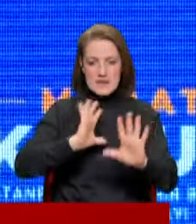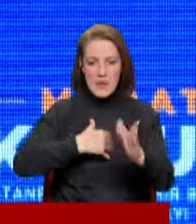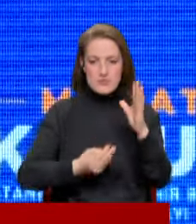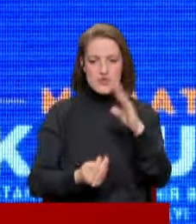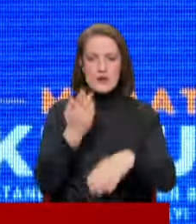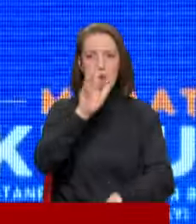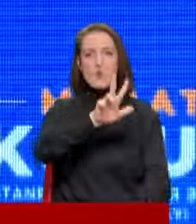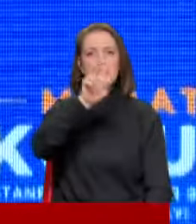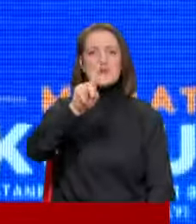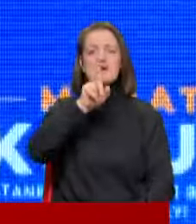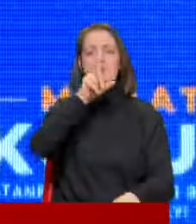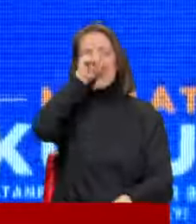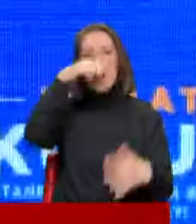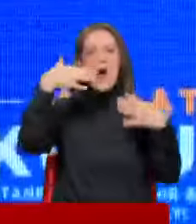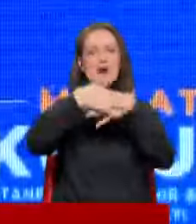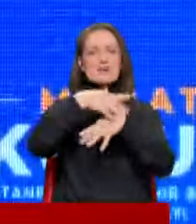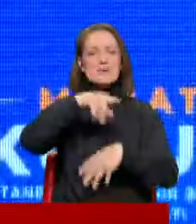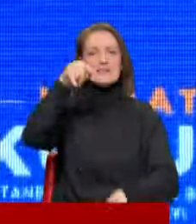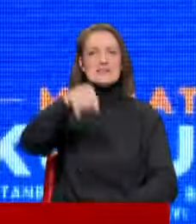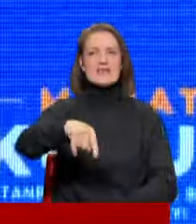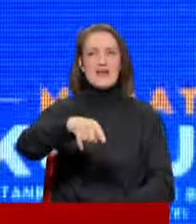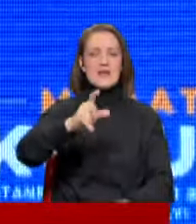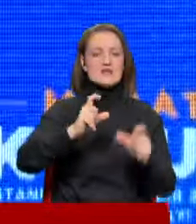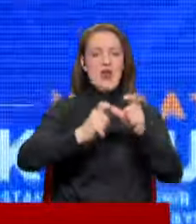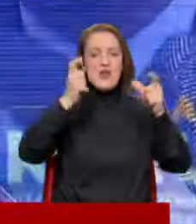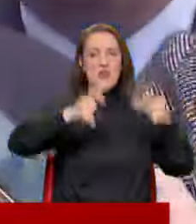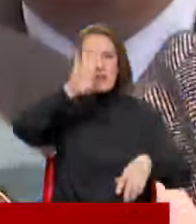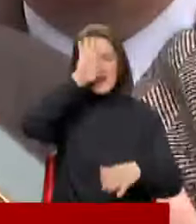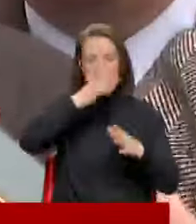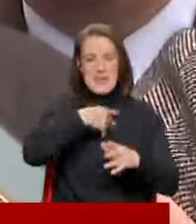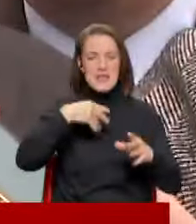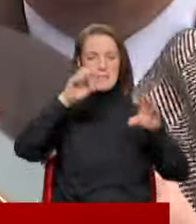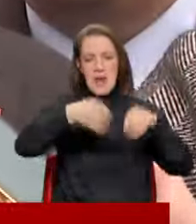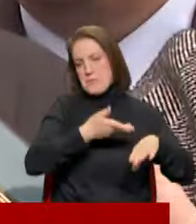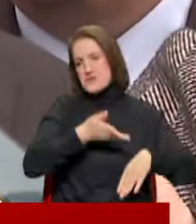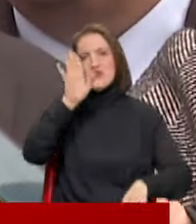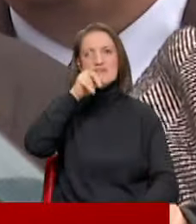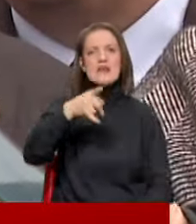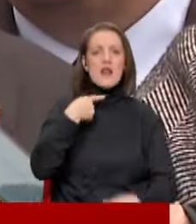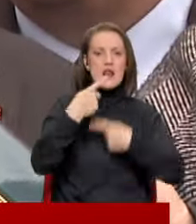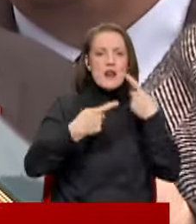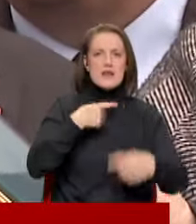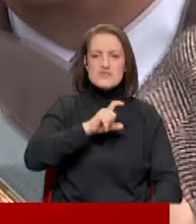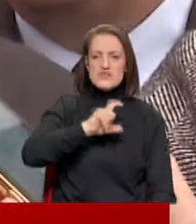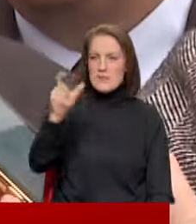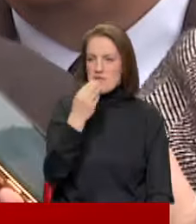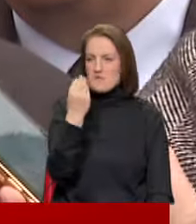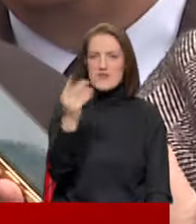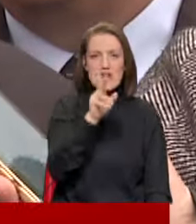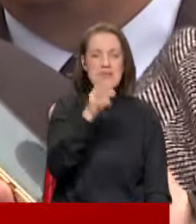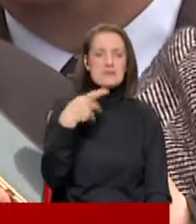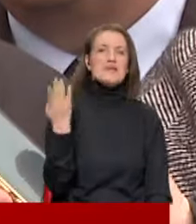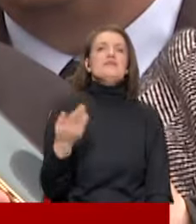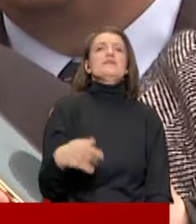da 31 Mart akşamı sarane terk edeceksin söylemleri ve ifadeleri cevap verilecek yani